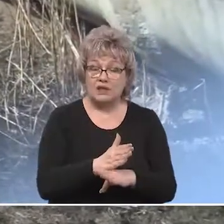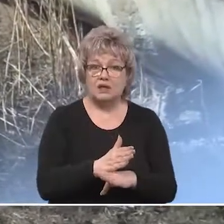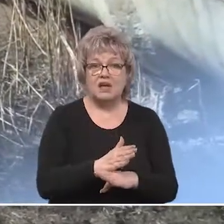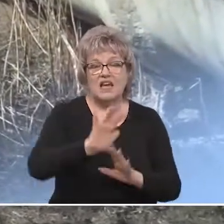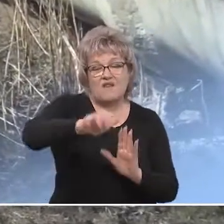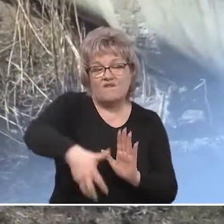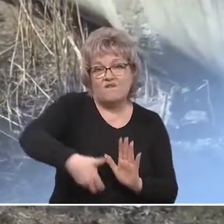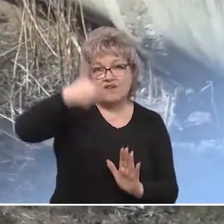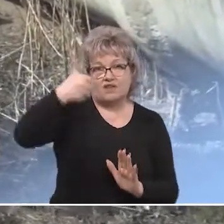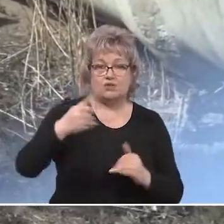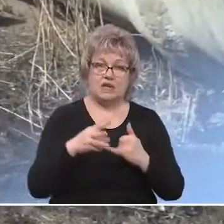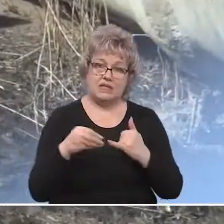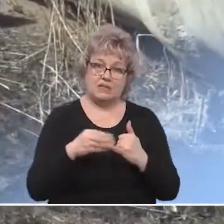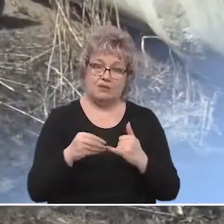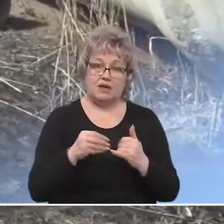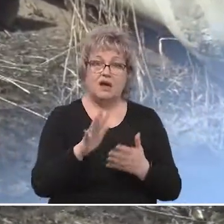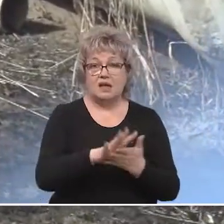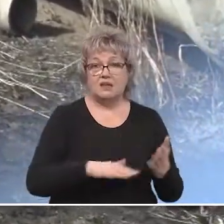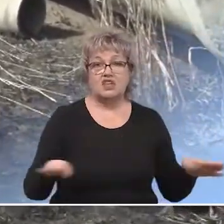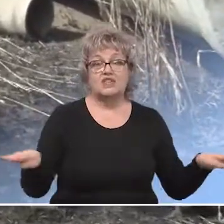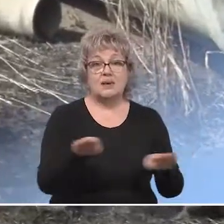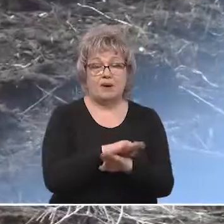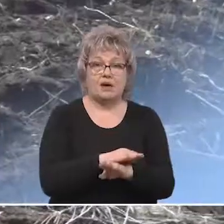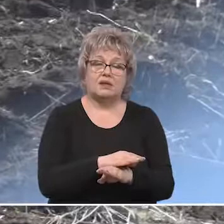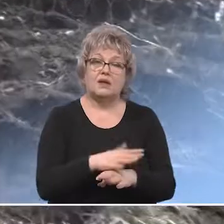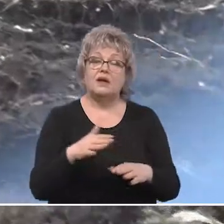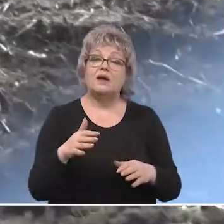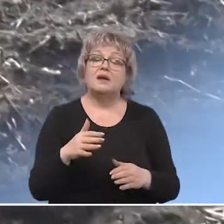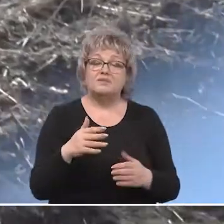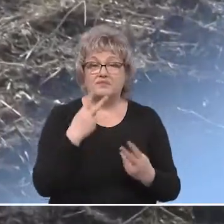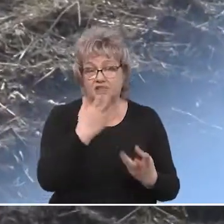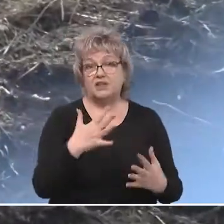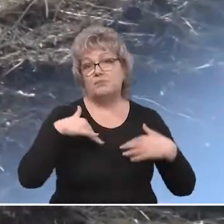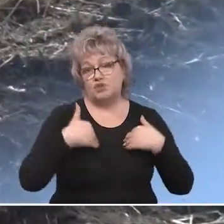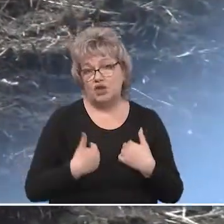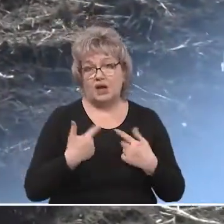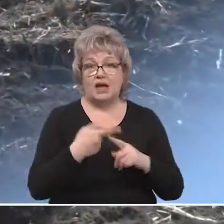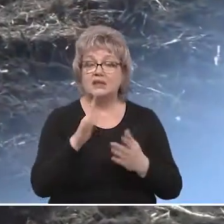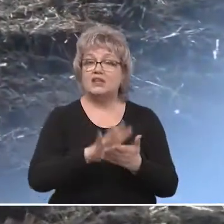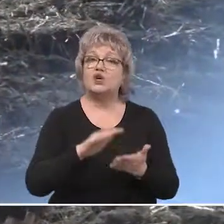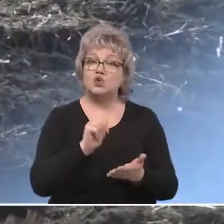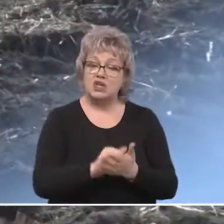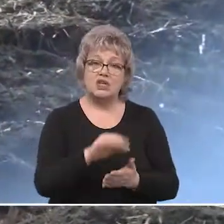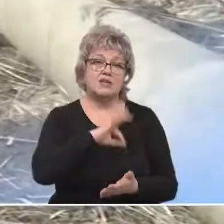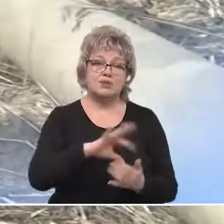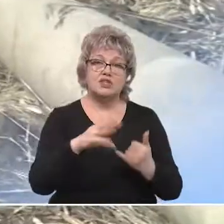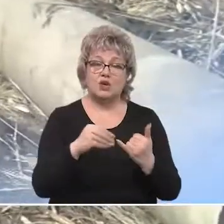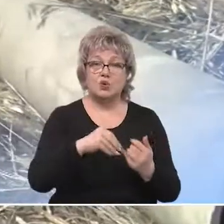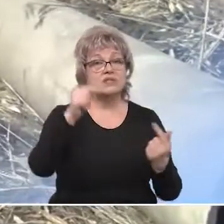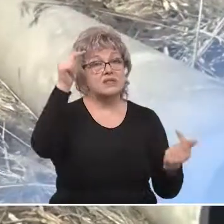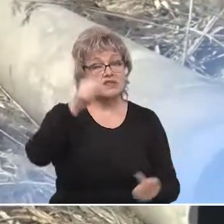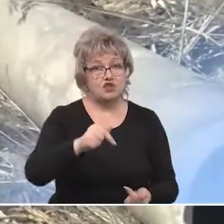и вывернута из земли. И дальше тут запахано. Картина печальная, и это прямое нарушение использования